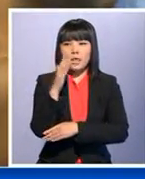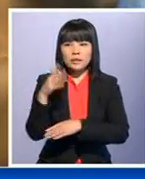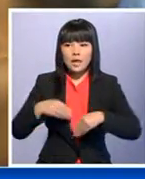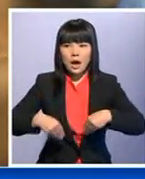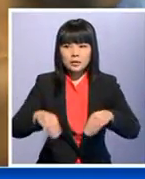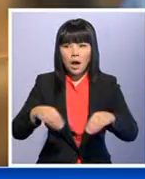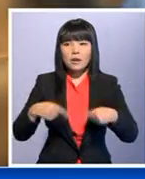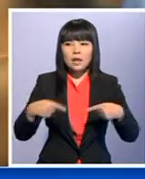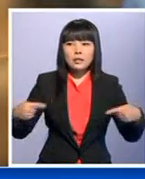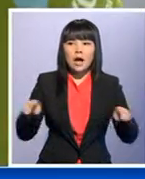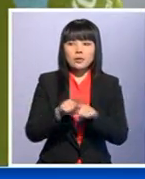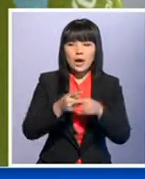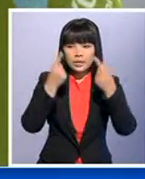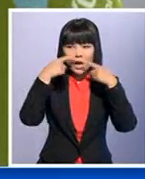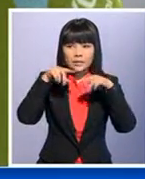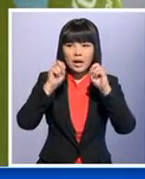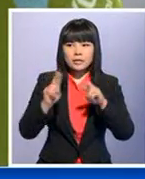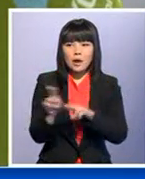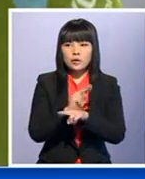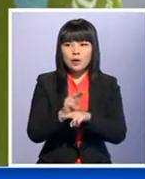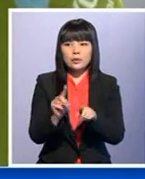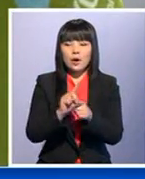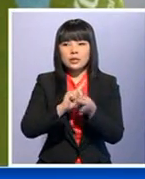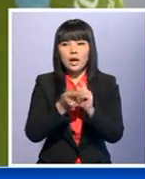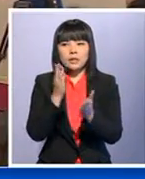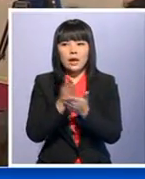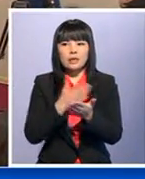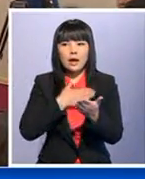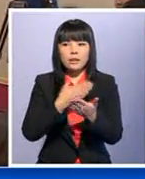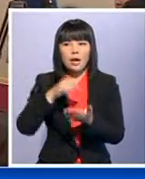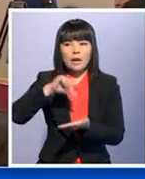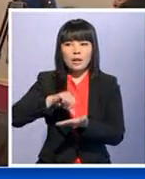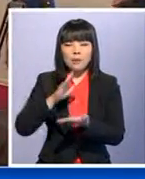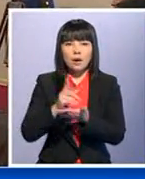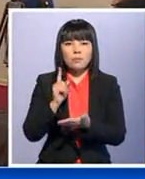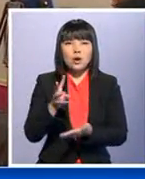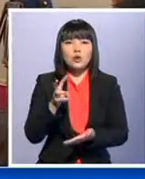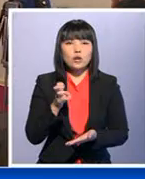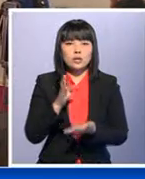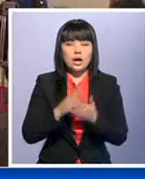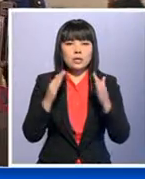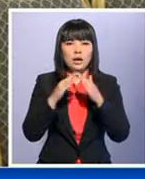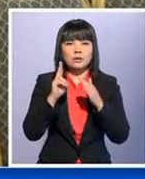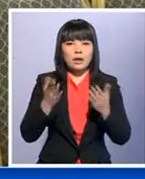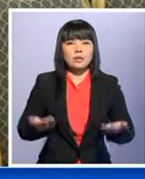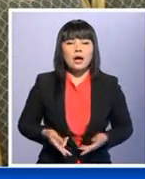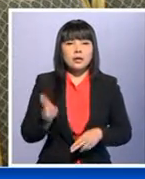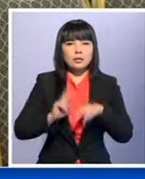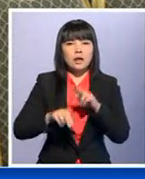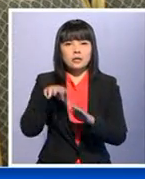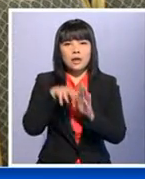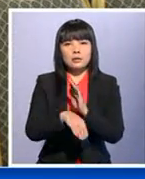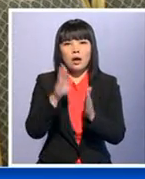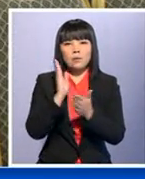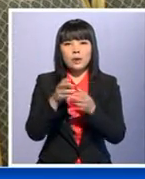және инженерлік желілерді ауыстыру жұмыстары аяқталуға жақын. Енді кезекте 1300 пәтер салынады. Бұл үйлер өз павильондарымен жұмыс